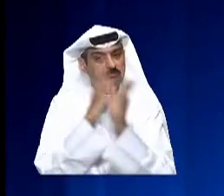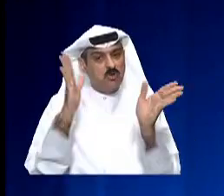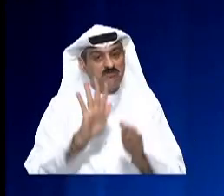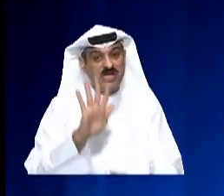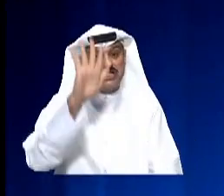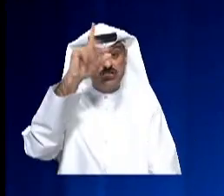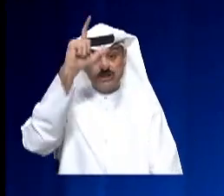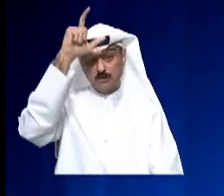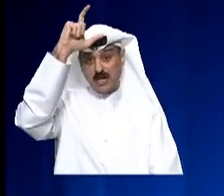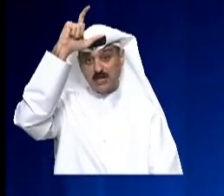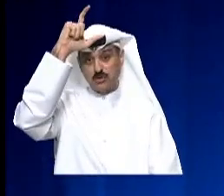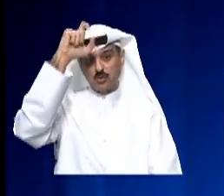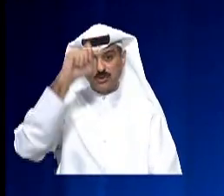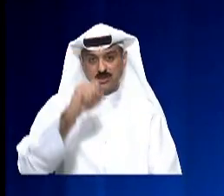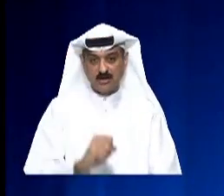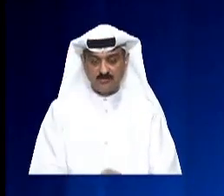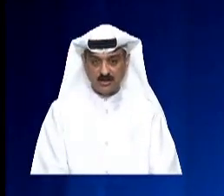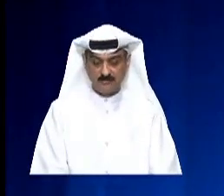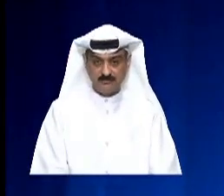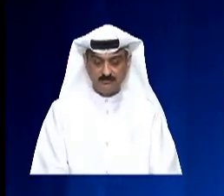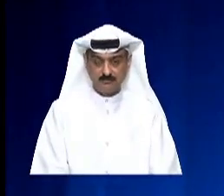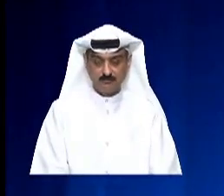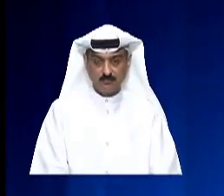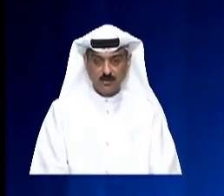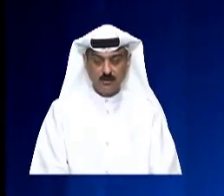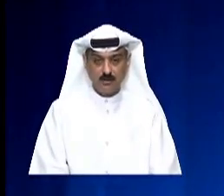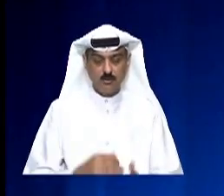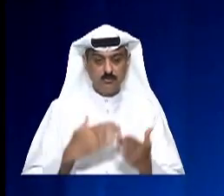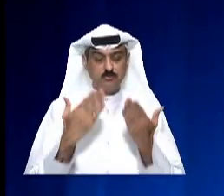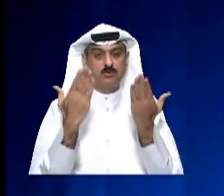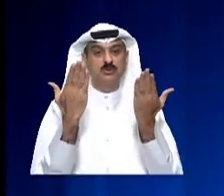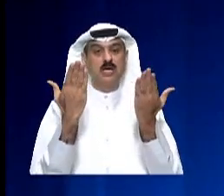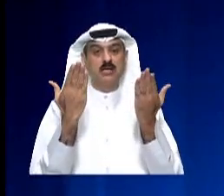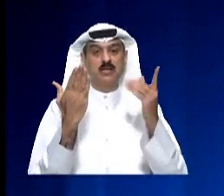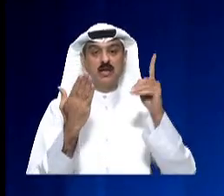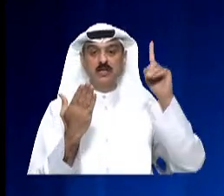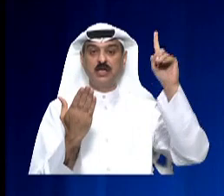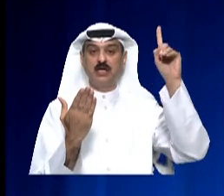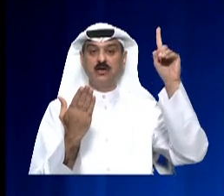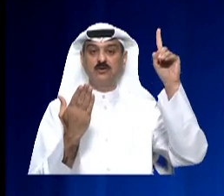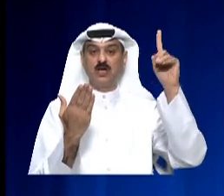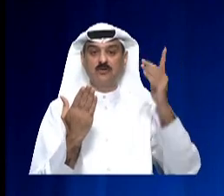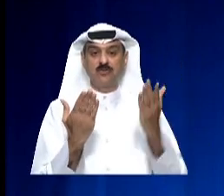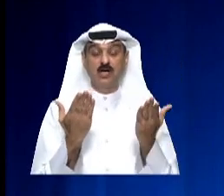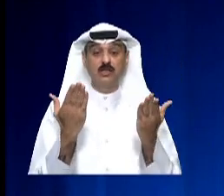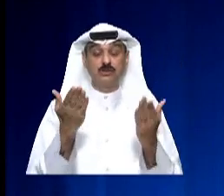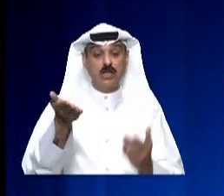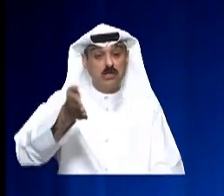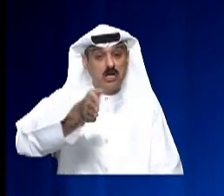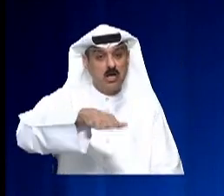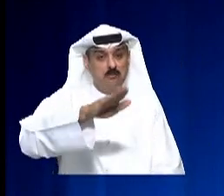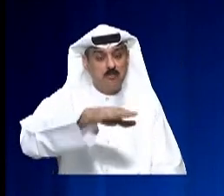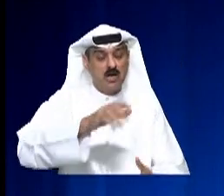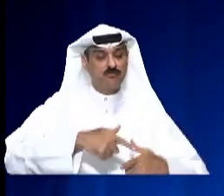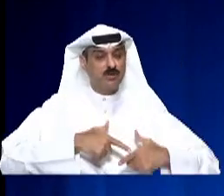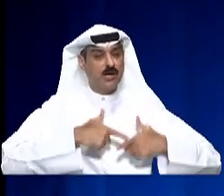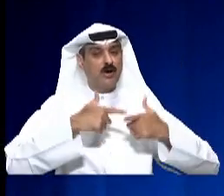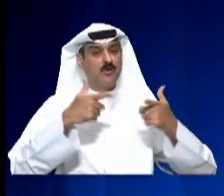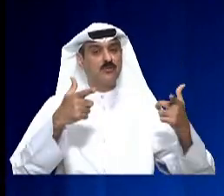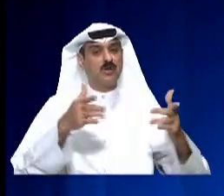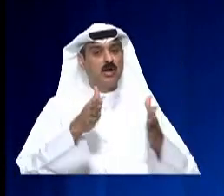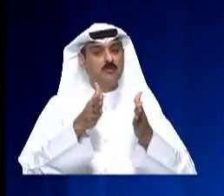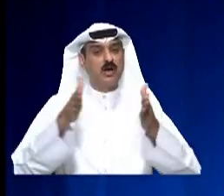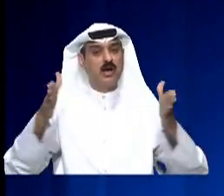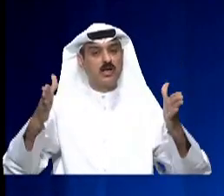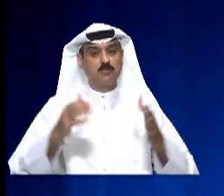شمالي الجمهورية التركية الصديقة، مبتهلا سموه إلى المولى تعالى أن يتغمد الضحايا بواسع